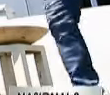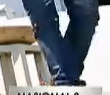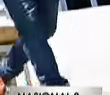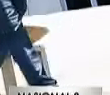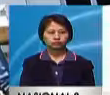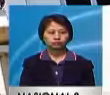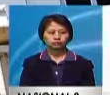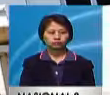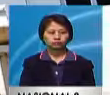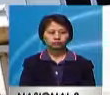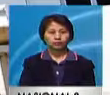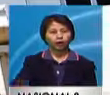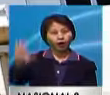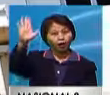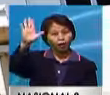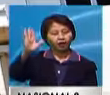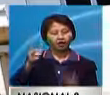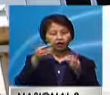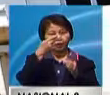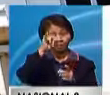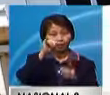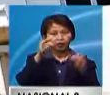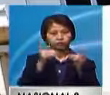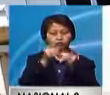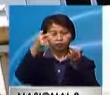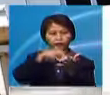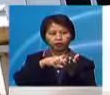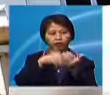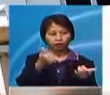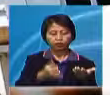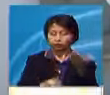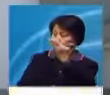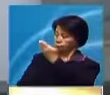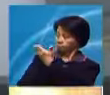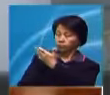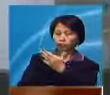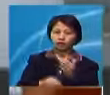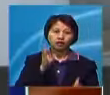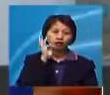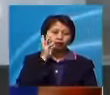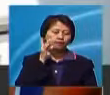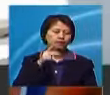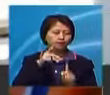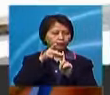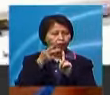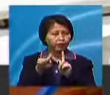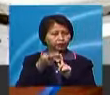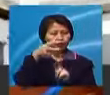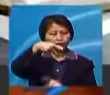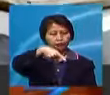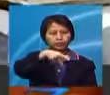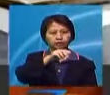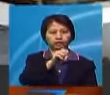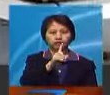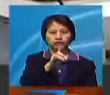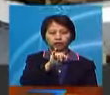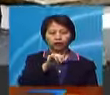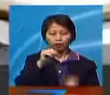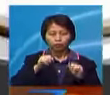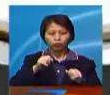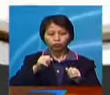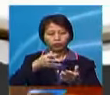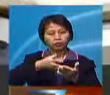Hai, jumpa lagi kita. Tempat ini dinamakan sebagai Laman Padi. Saya difahamkan kalau dekat sini kita boleh belajar macam mana cara